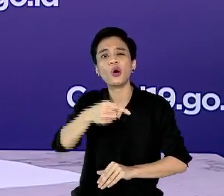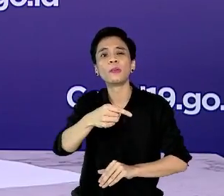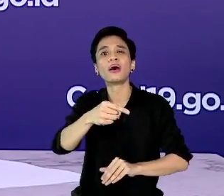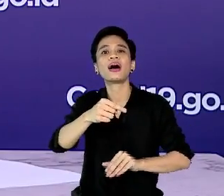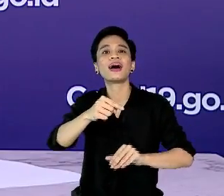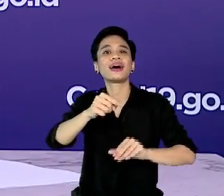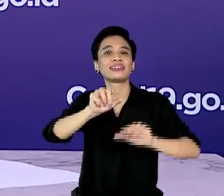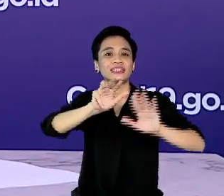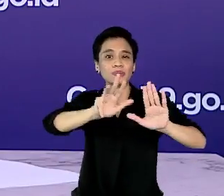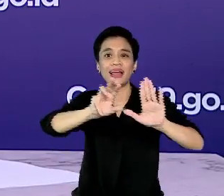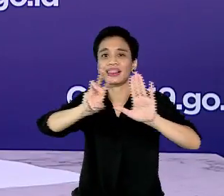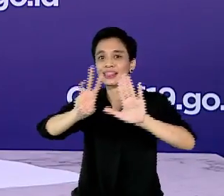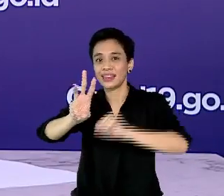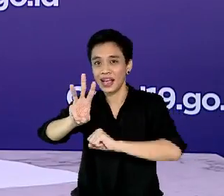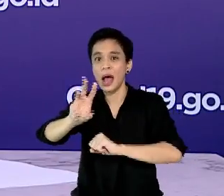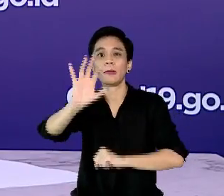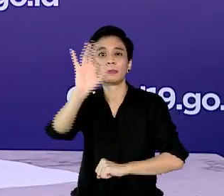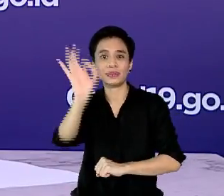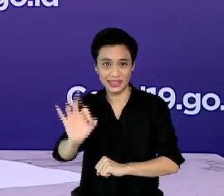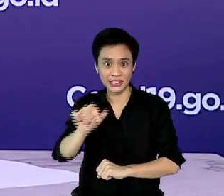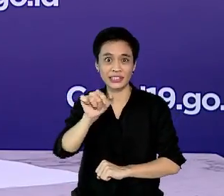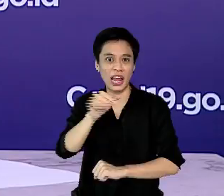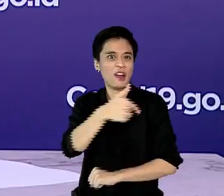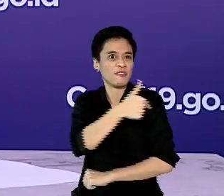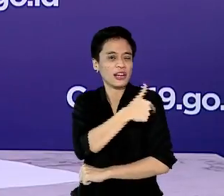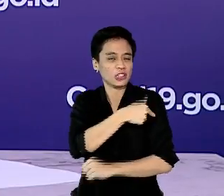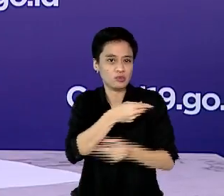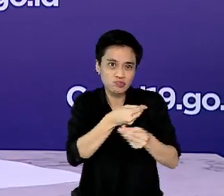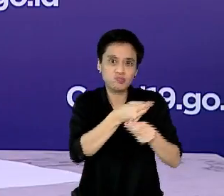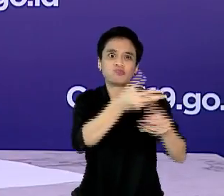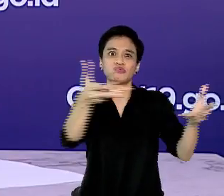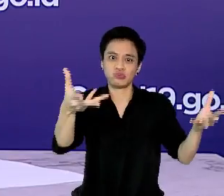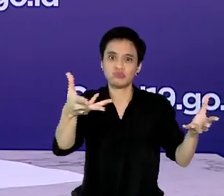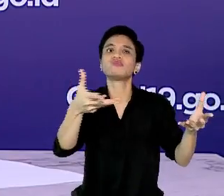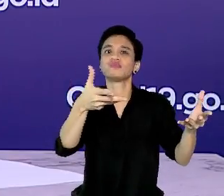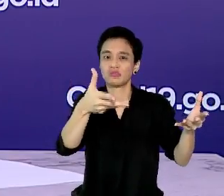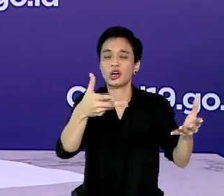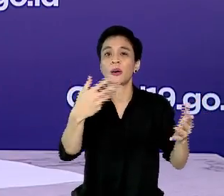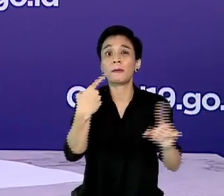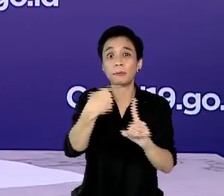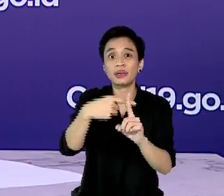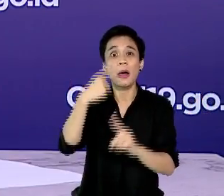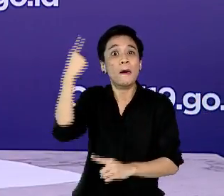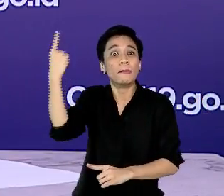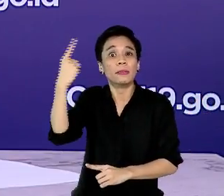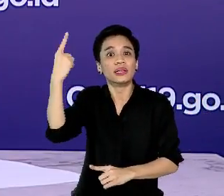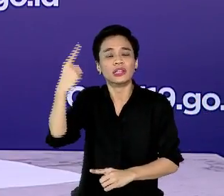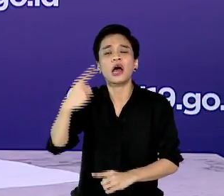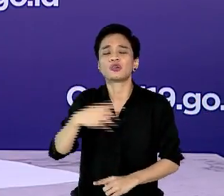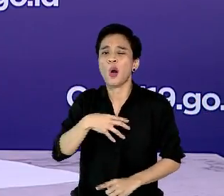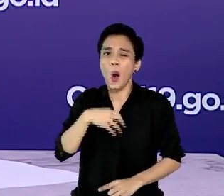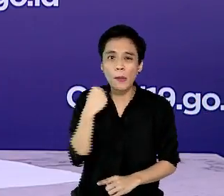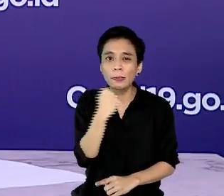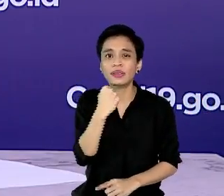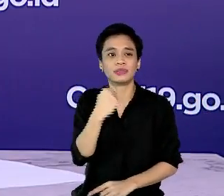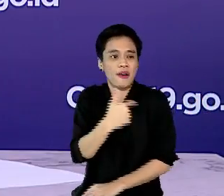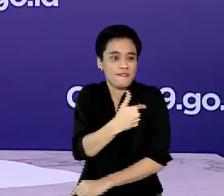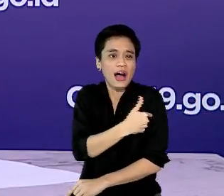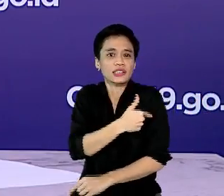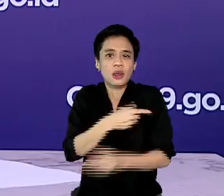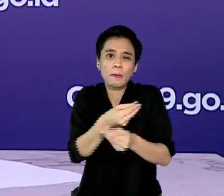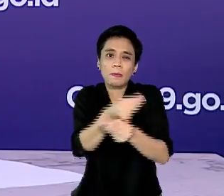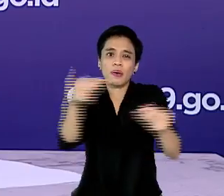61,93% untuk pemberian dosis kedua vaksin COVID-19, pemerintah optimis akan mencapai target vaksinasi yang sudah